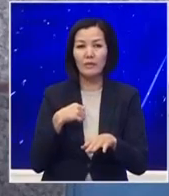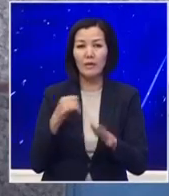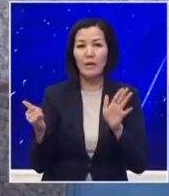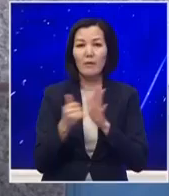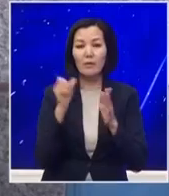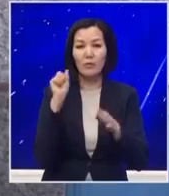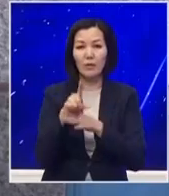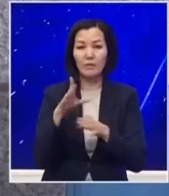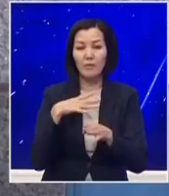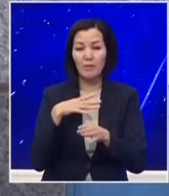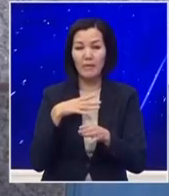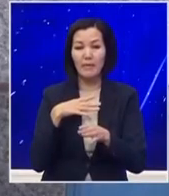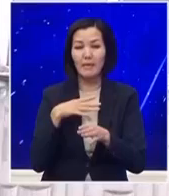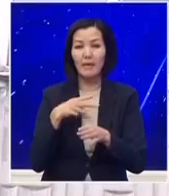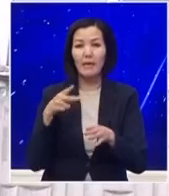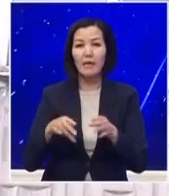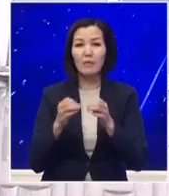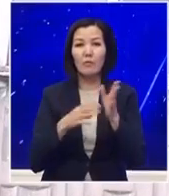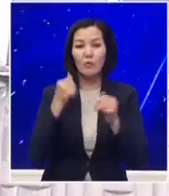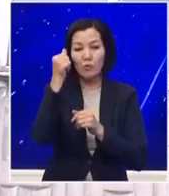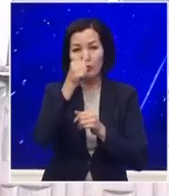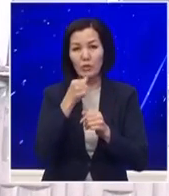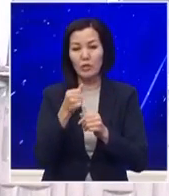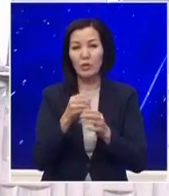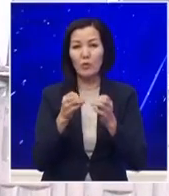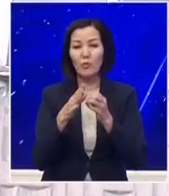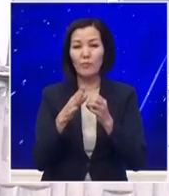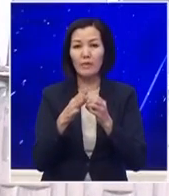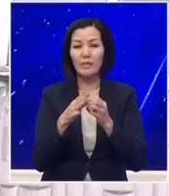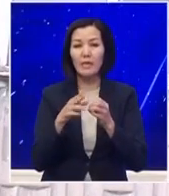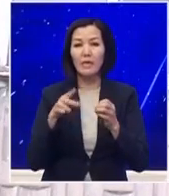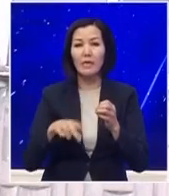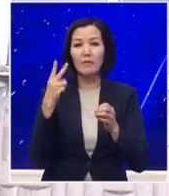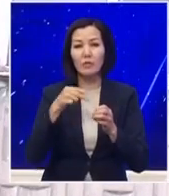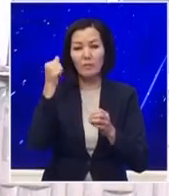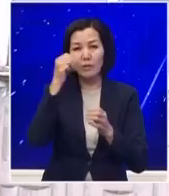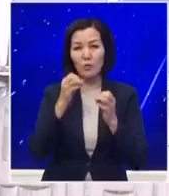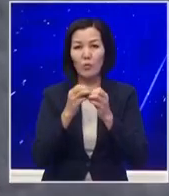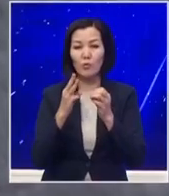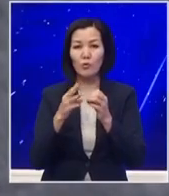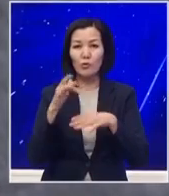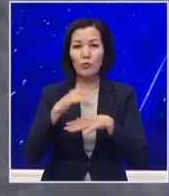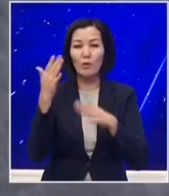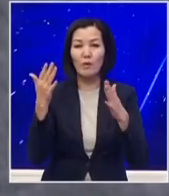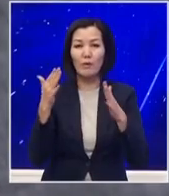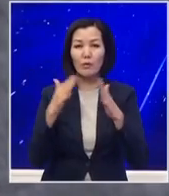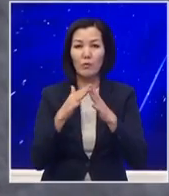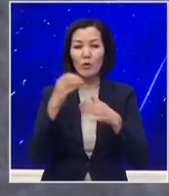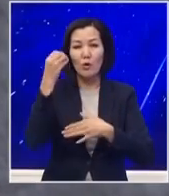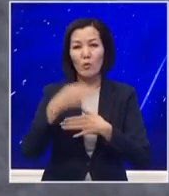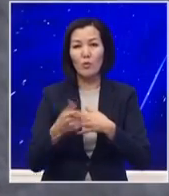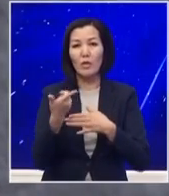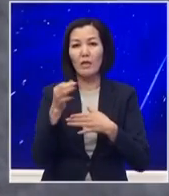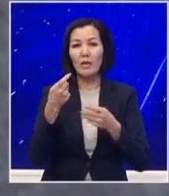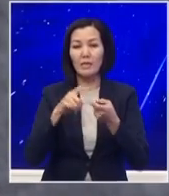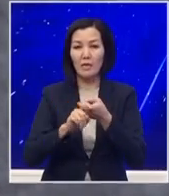пәрмен берді. Нәтижесінде 2019 жылы 15, 2020 жылы 13 көп қабатты тұрғын үй орталықтанған